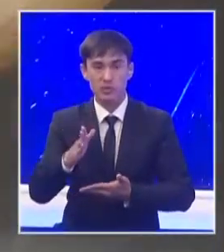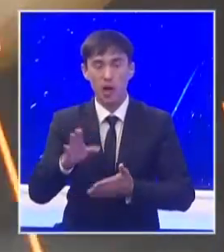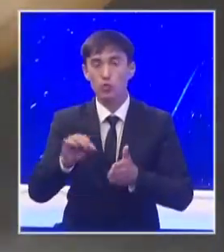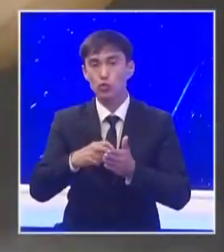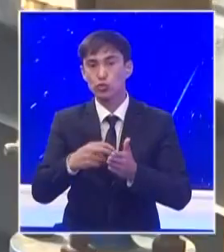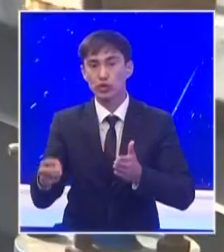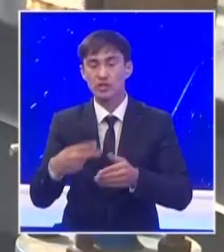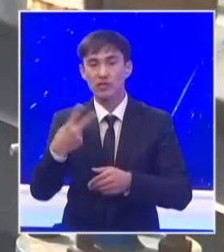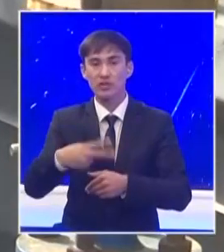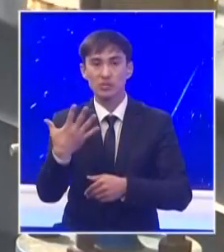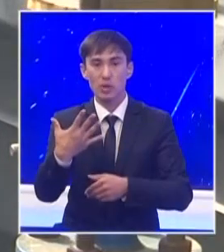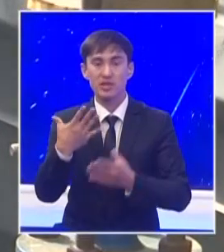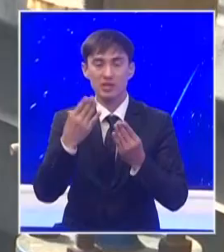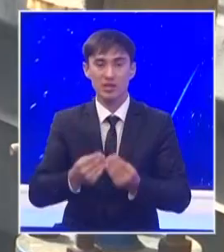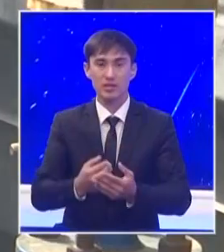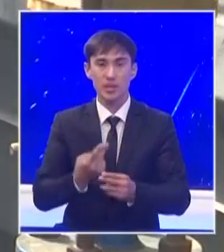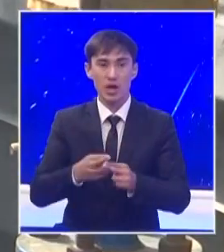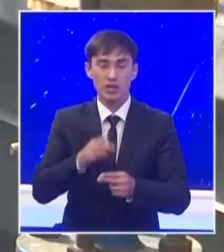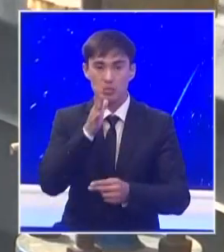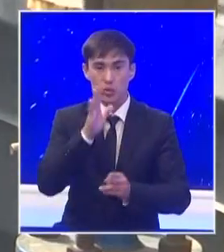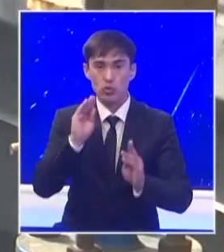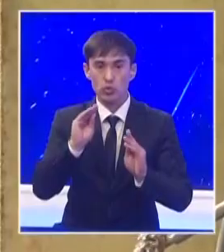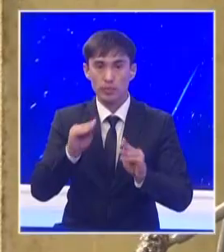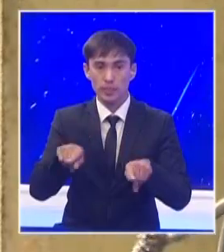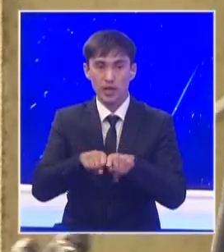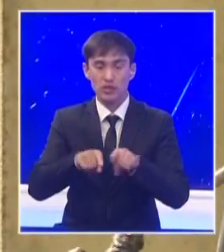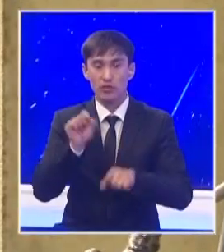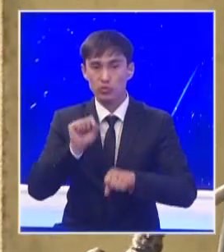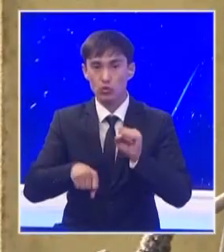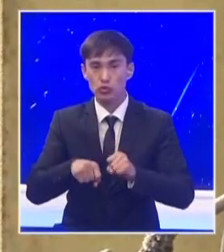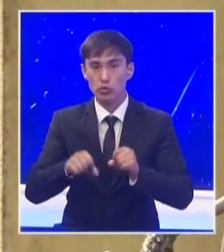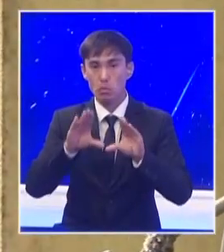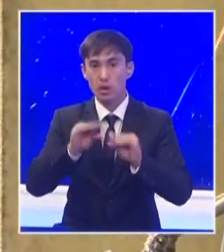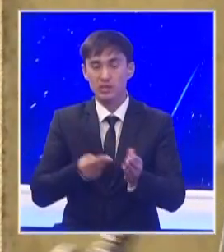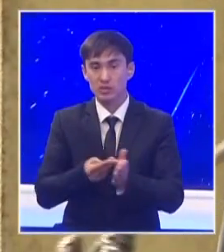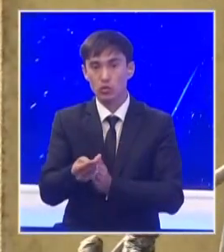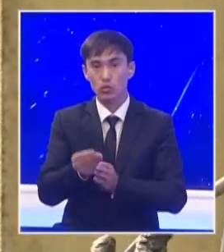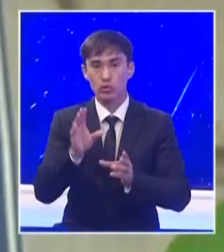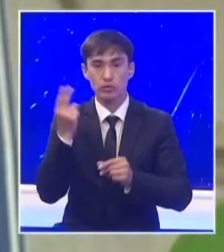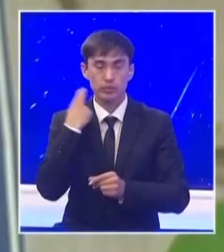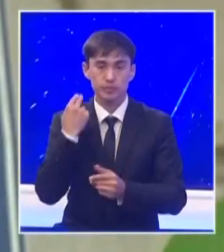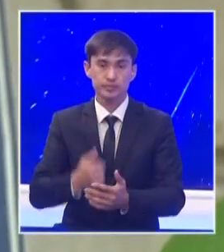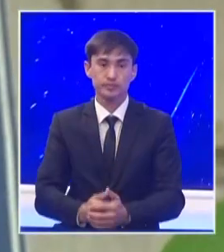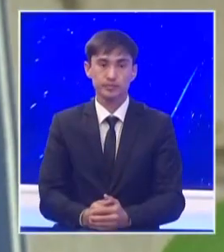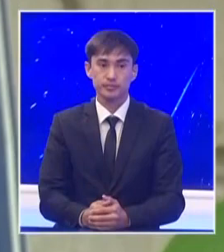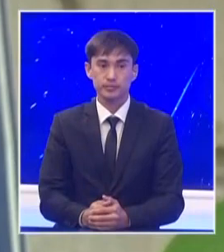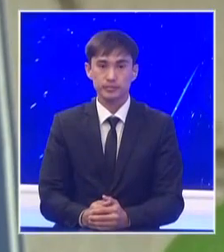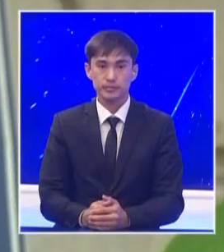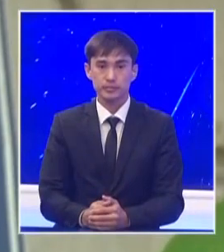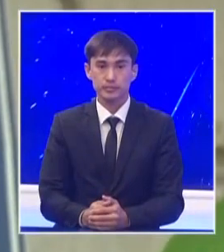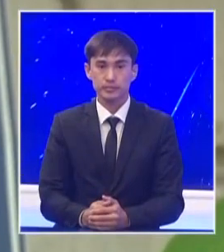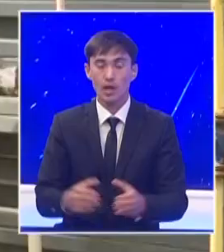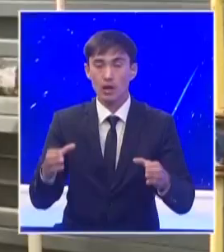отключении за 25 календарных дней. Этот период дается также для возможности погасить долг. Компания «Казтрансгаз